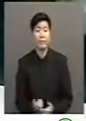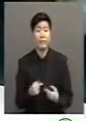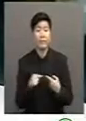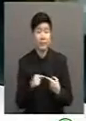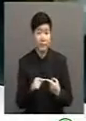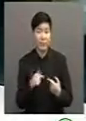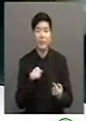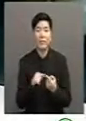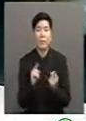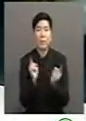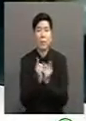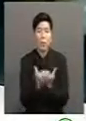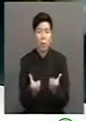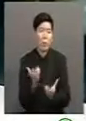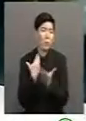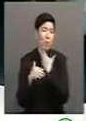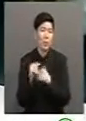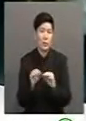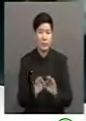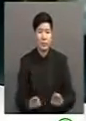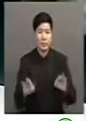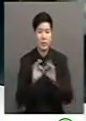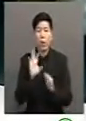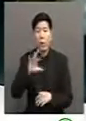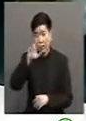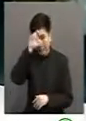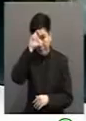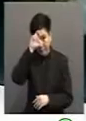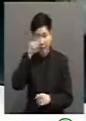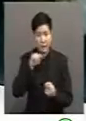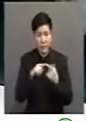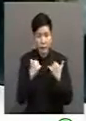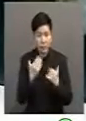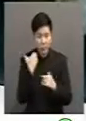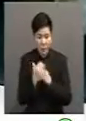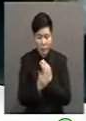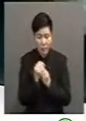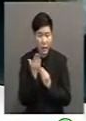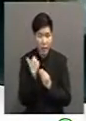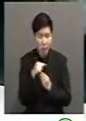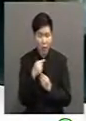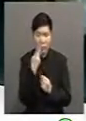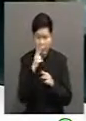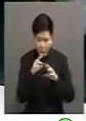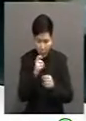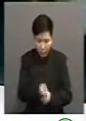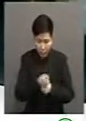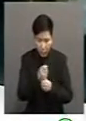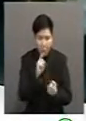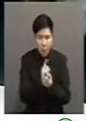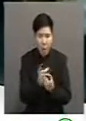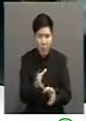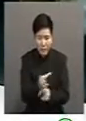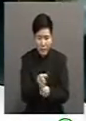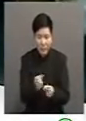เอามาต่อกันที่การค้นพบทางโบราณคดีครั้งสำคัญของอียิปต์นะคะที่ก่อนหน้านี้ตั้งแต่เมื่อสัปดาห์ที่แล้วเขาไปขุดพบรูป